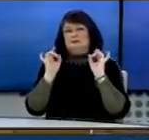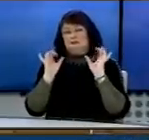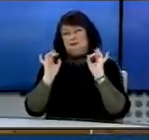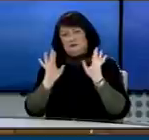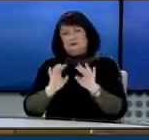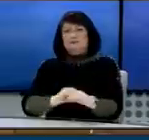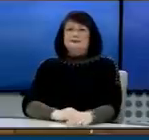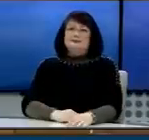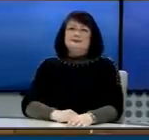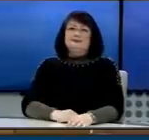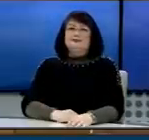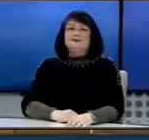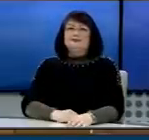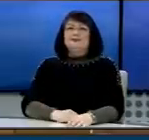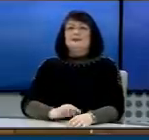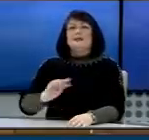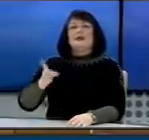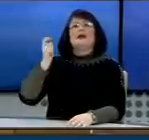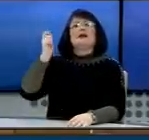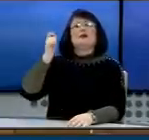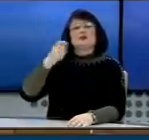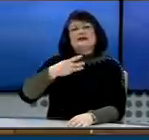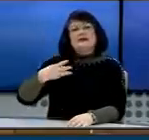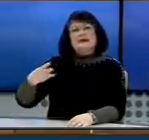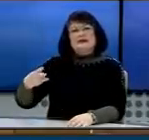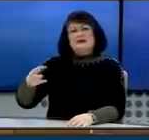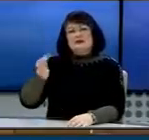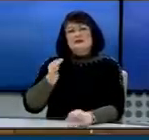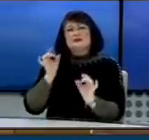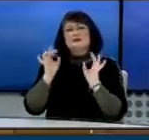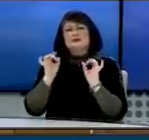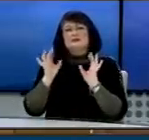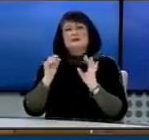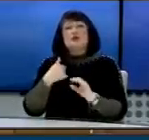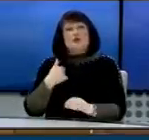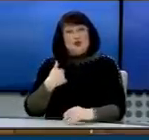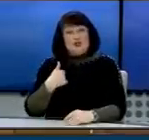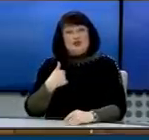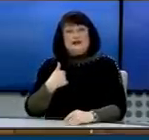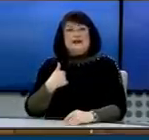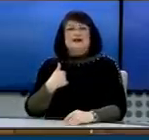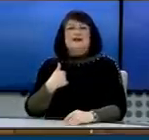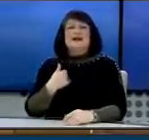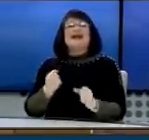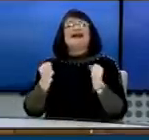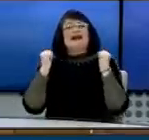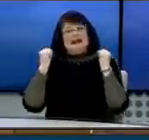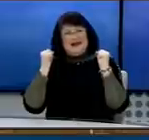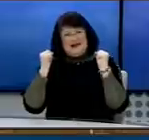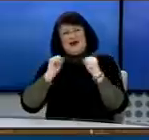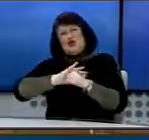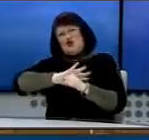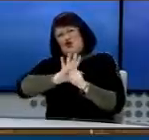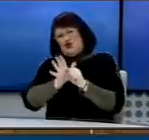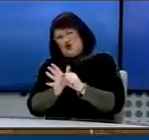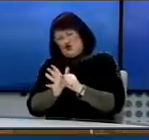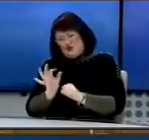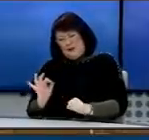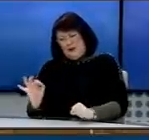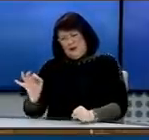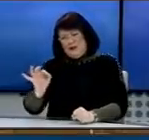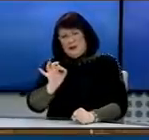πείτε, κύριοι της αντιπολίτευσης, για το γεγονός ότι μέσα στην υγειονομική περιπέτεια η Ελλάδα